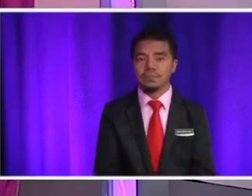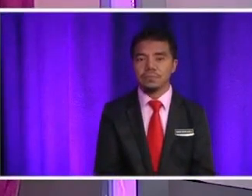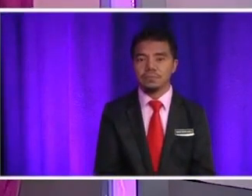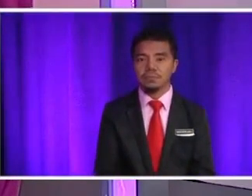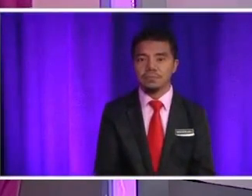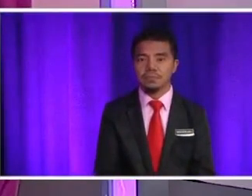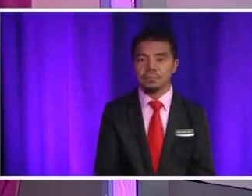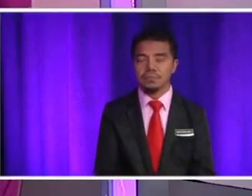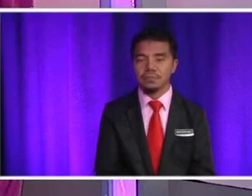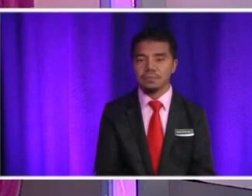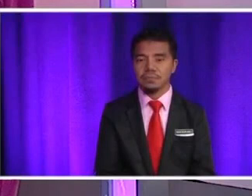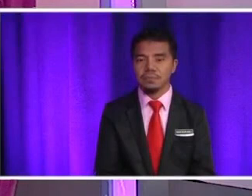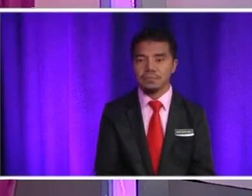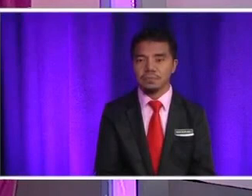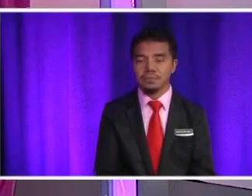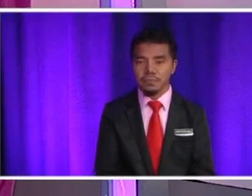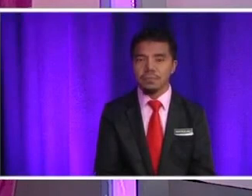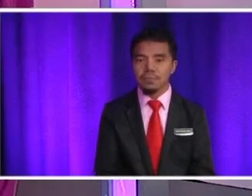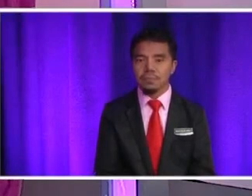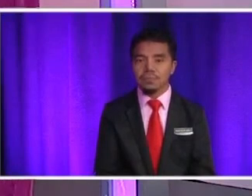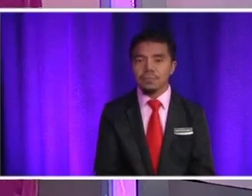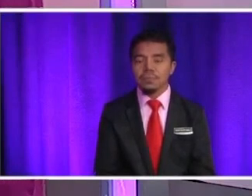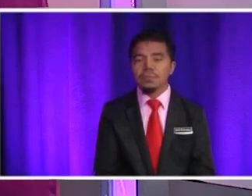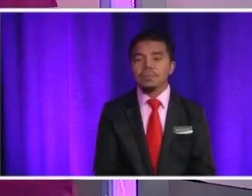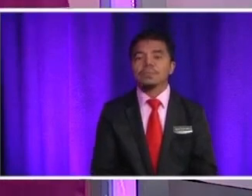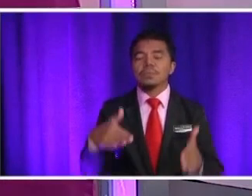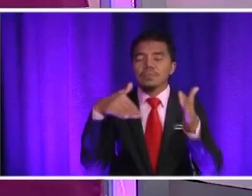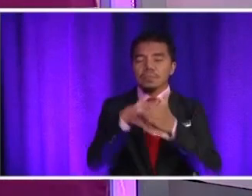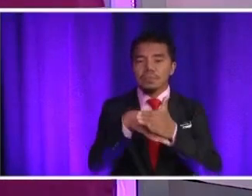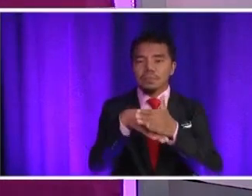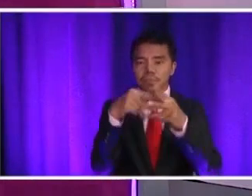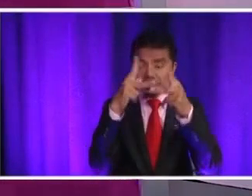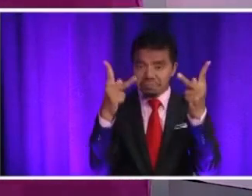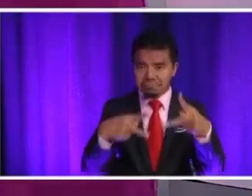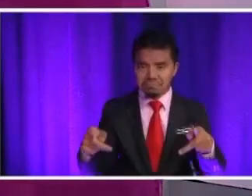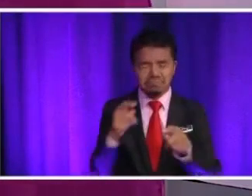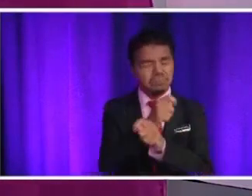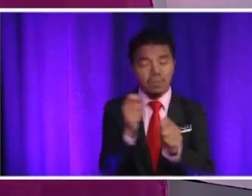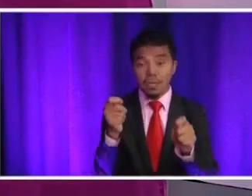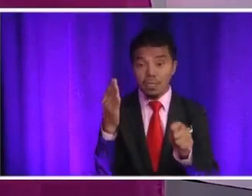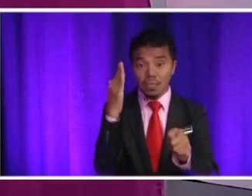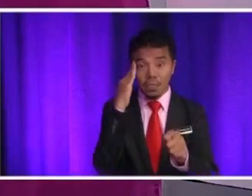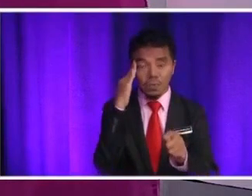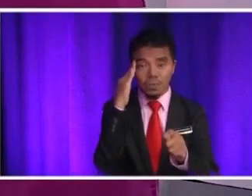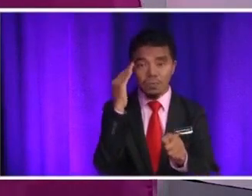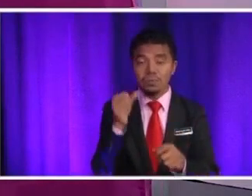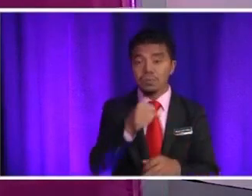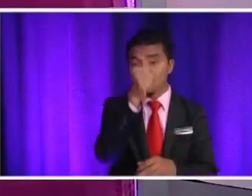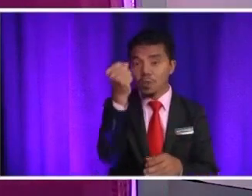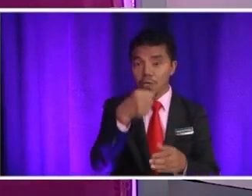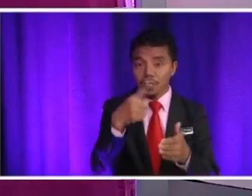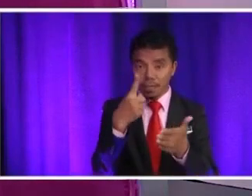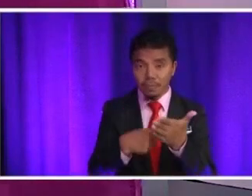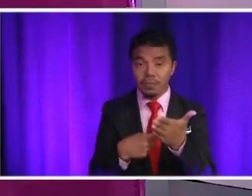peperiksaan, murid tak tahu. Okay, tak tahu apa soalan yang keluar, apa soalan yang nak ditanya. Jadi di kat sini, saya keluarkan